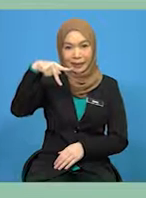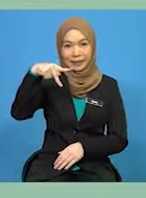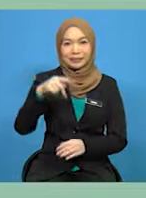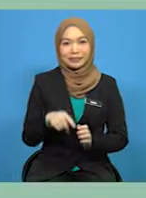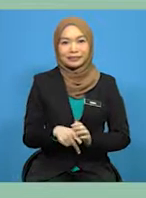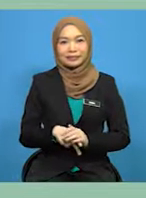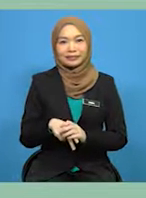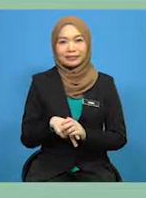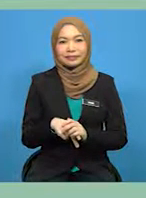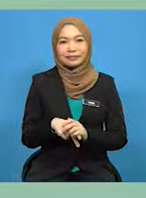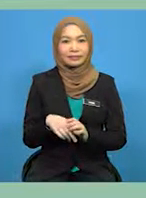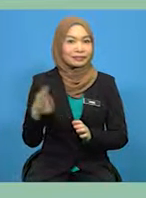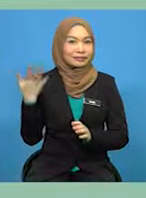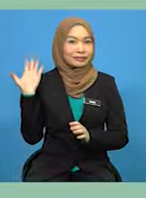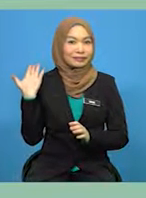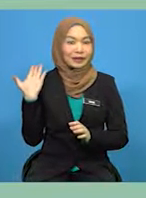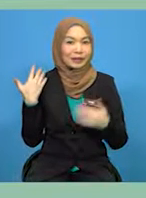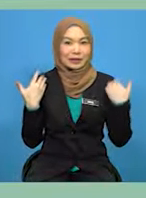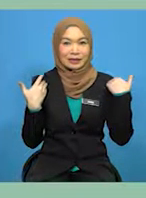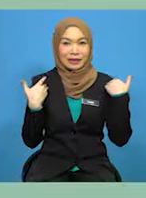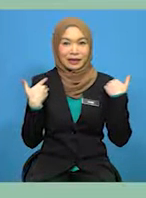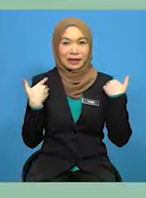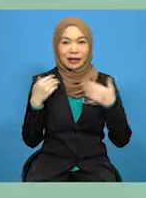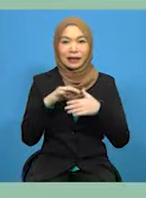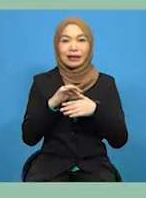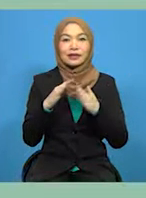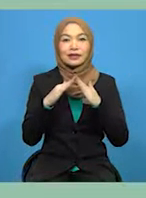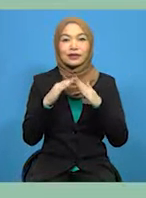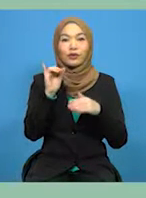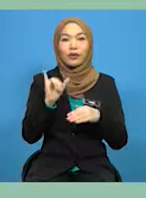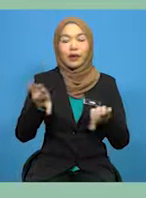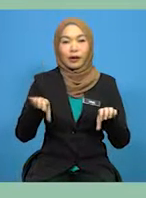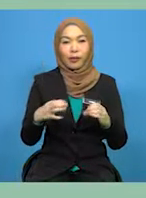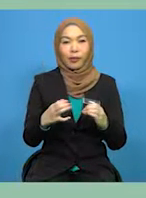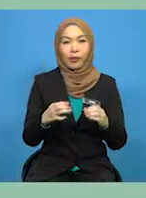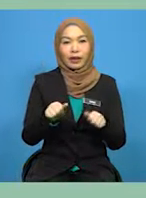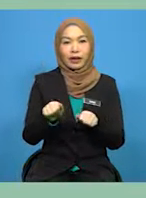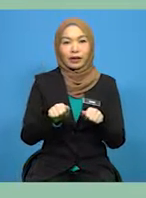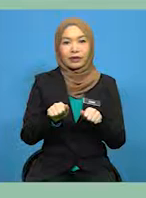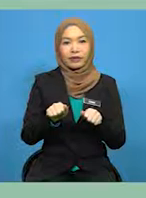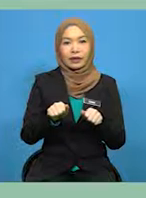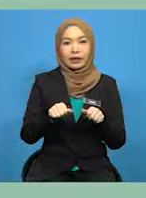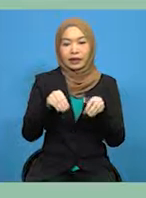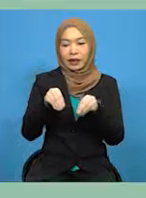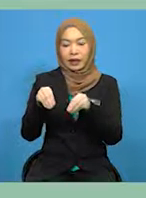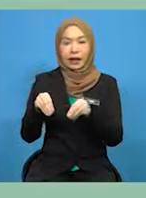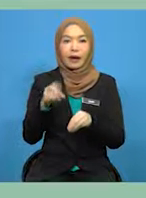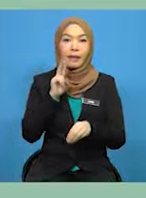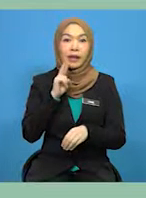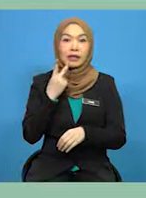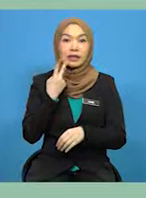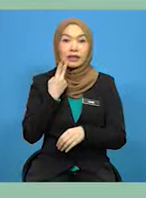lalu, ada di antara isi rumah yang membuat aktiviti penanaman sayur